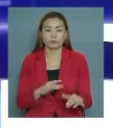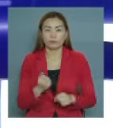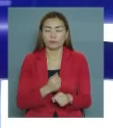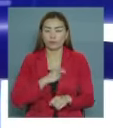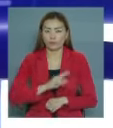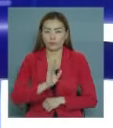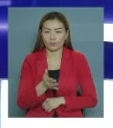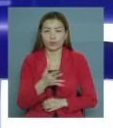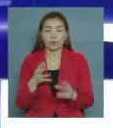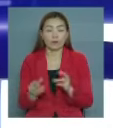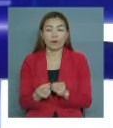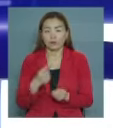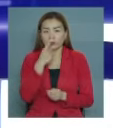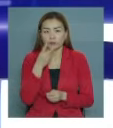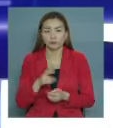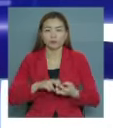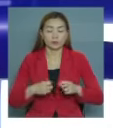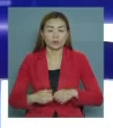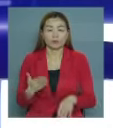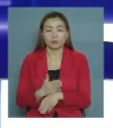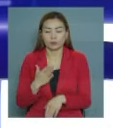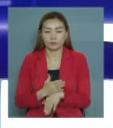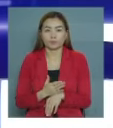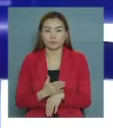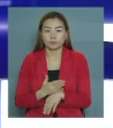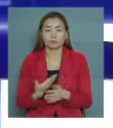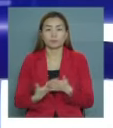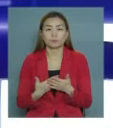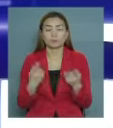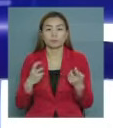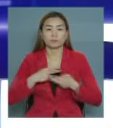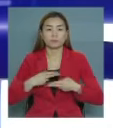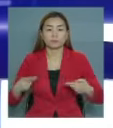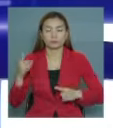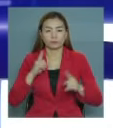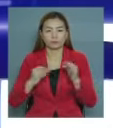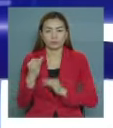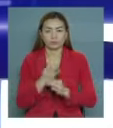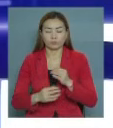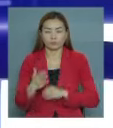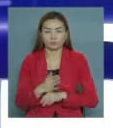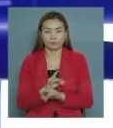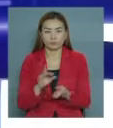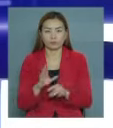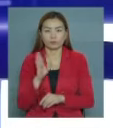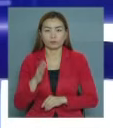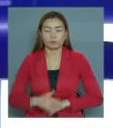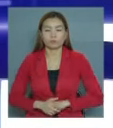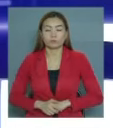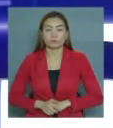атқаруда. Десе де таяқтың екі ұшы бар, проблемада жоқ емес. Өткір тақырып брифингте талқыланды. Тақырыпты тілші